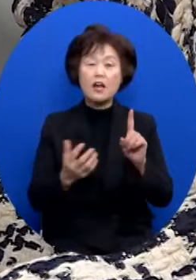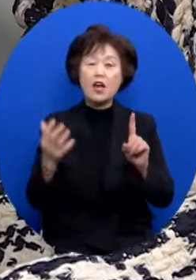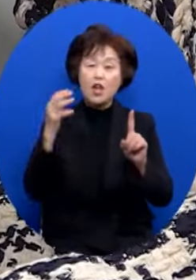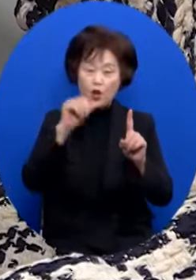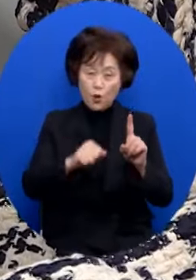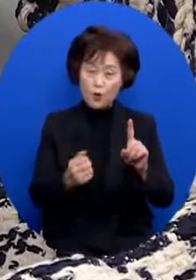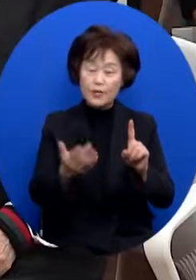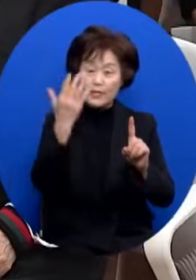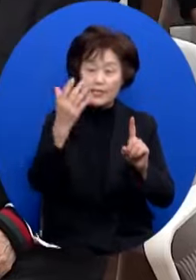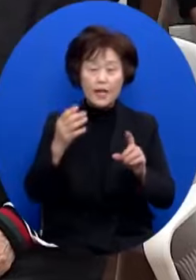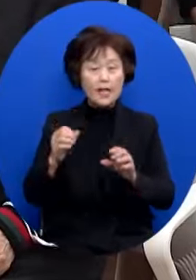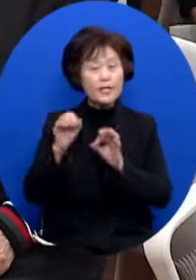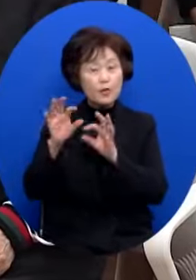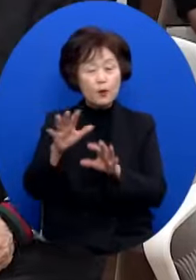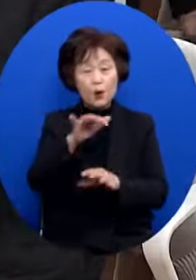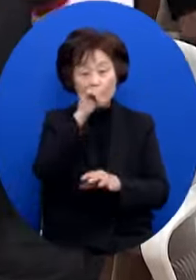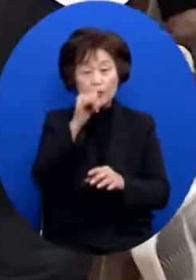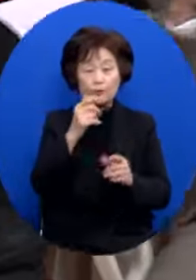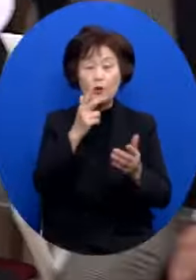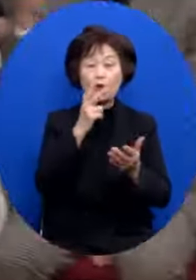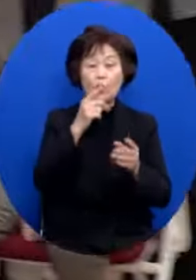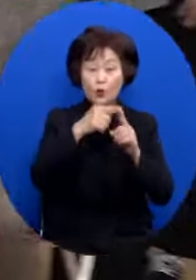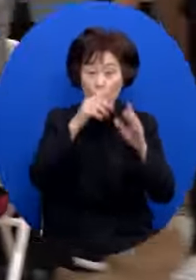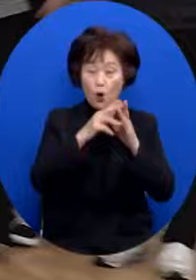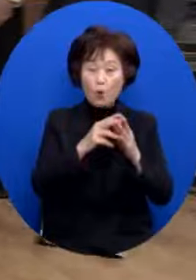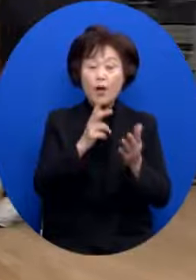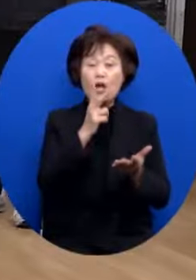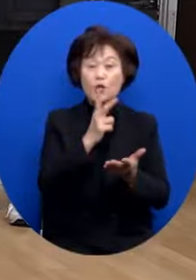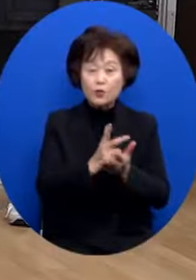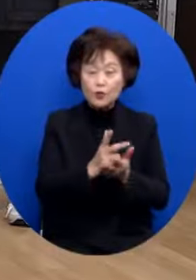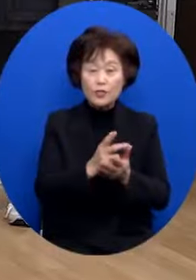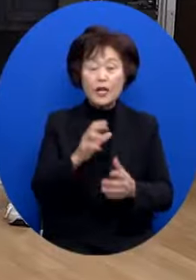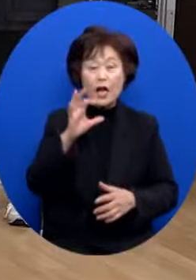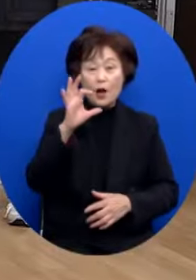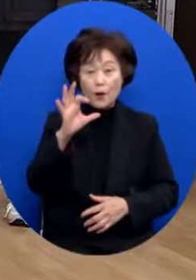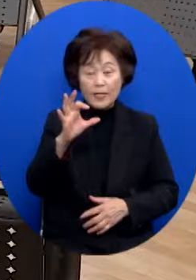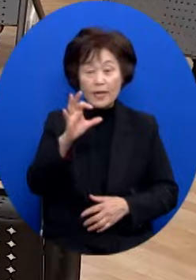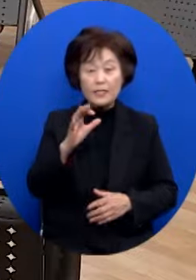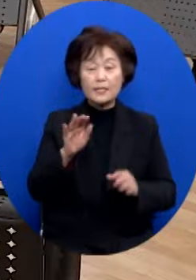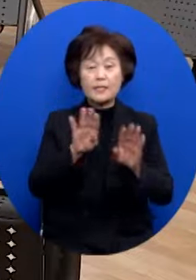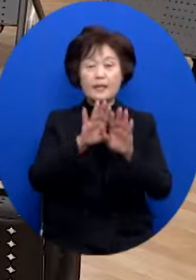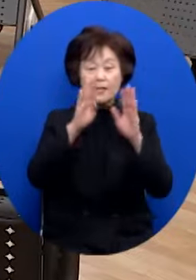기부하고 있으며, 교회 주차장과 화장실 등을 개방해 지역 주민을 섬기고 있습니다.